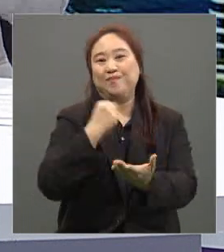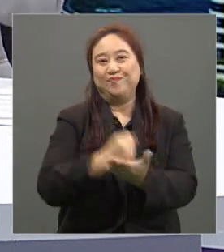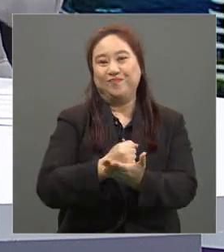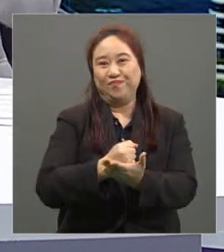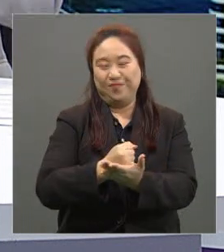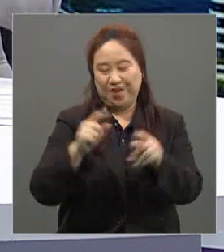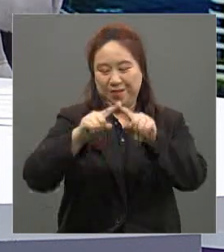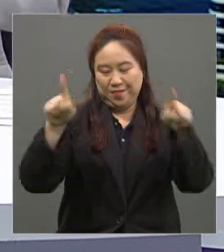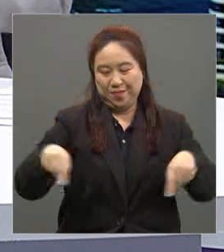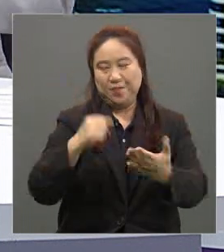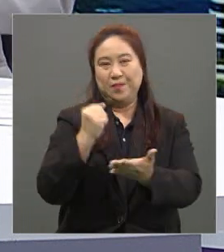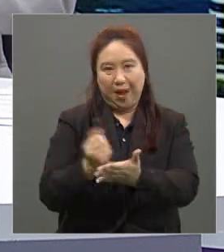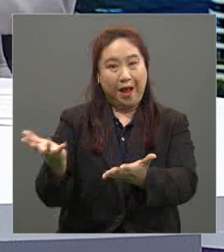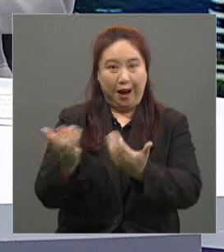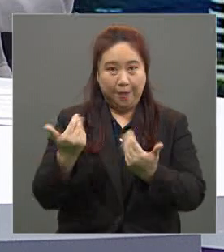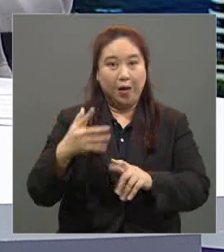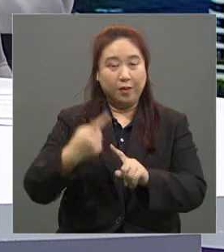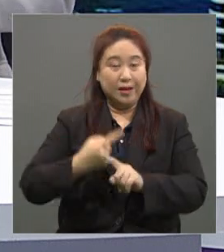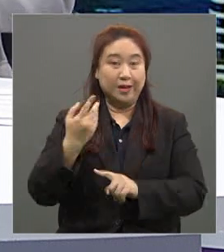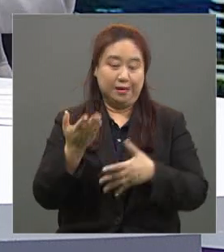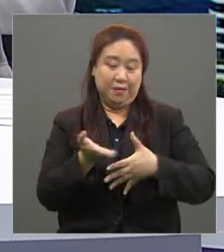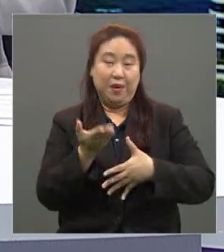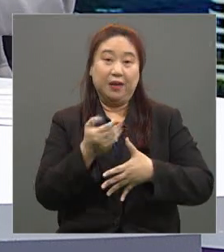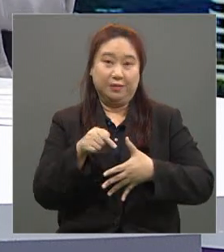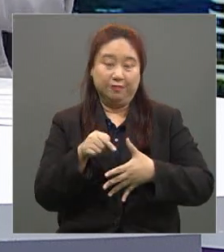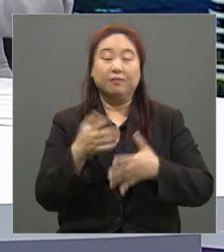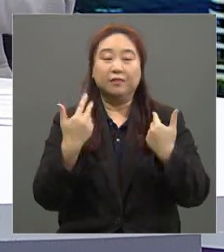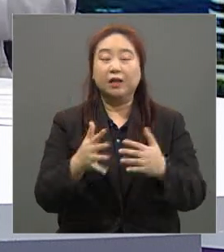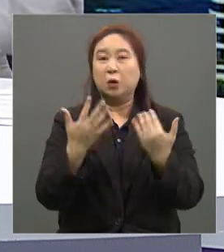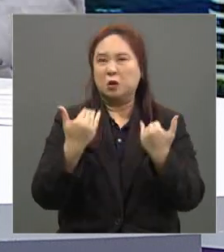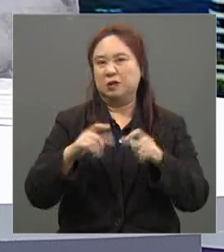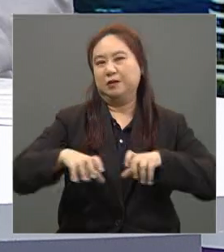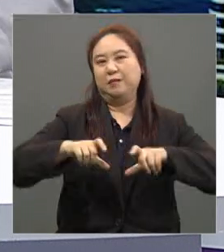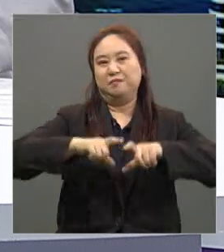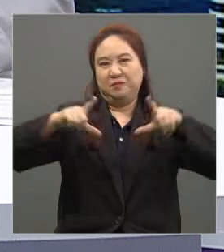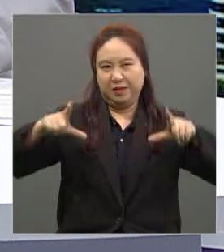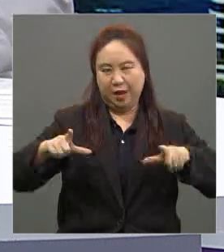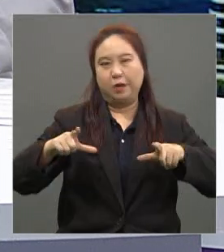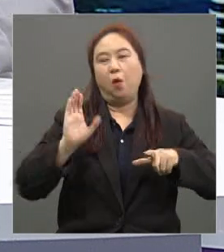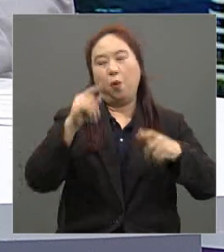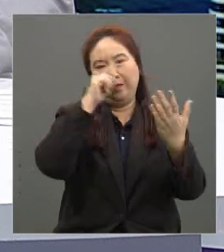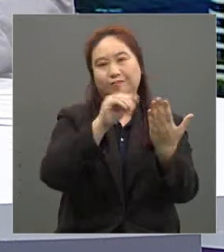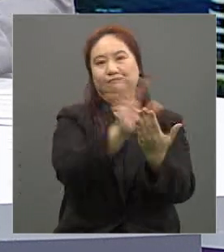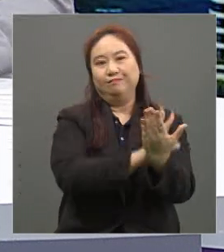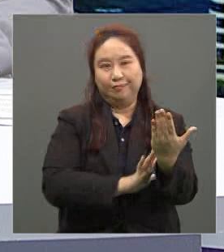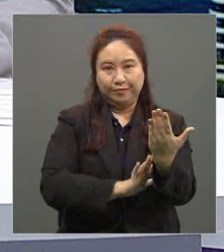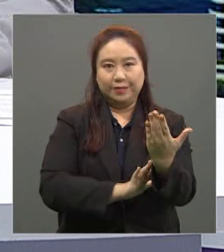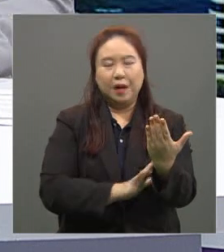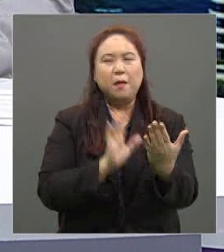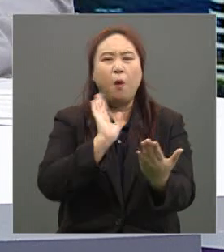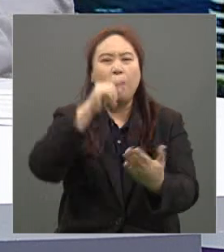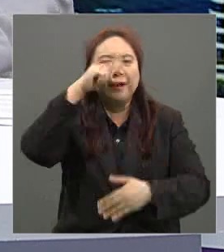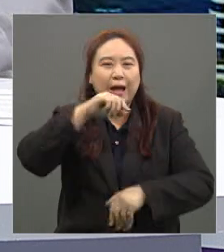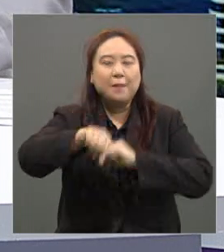ใบประกาศอย่างเป็นทางการมาเมื่อต้นเดือนที่ผ่านมานี่เองก็ถือว่าเป็นงานใหญ่อีกงานหนึ่งของประเทศเราเป็นปีใหม่ไทย